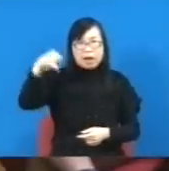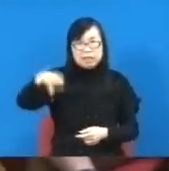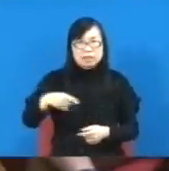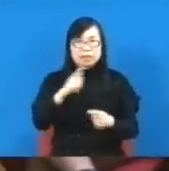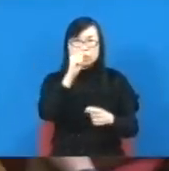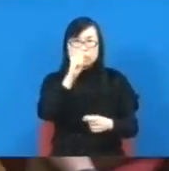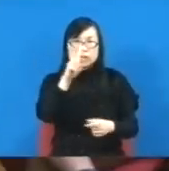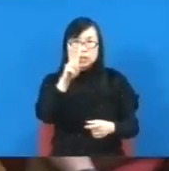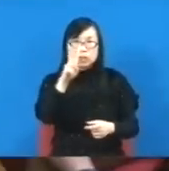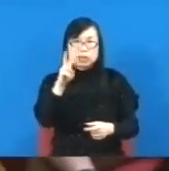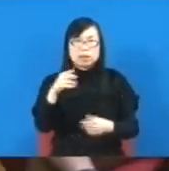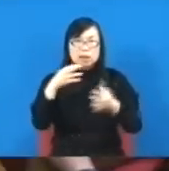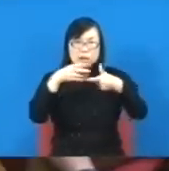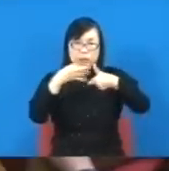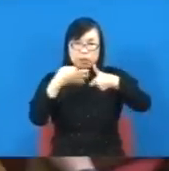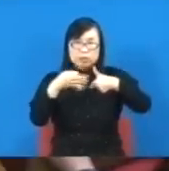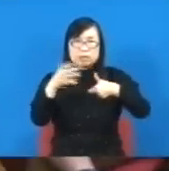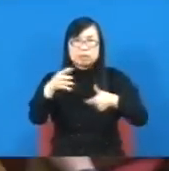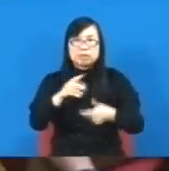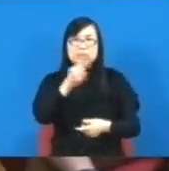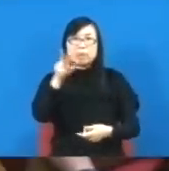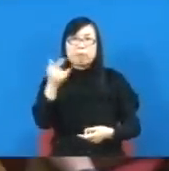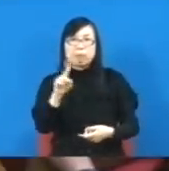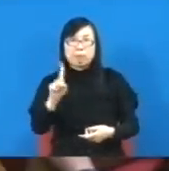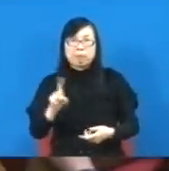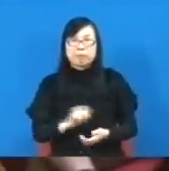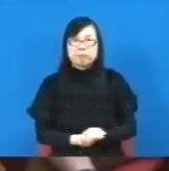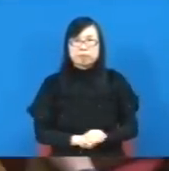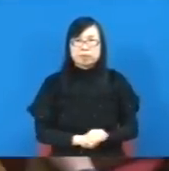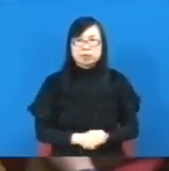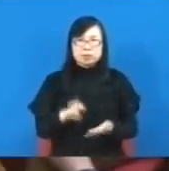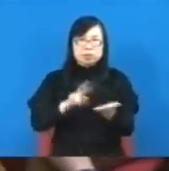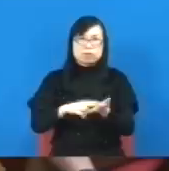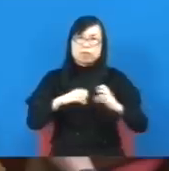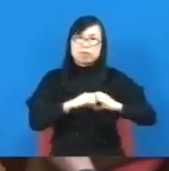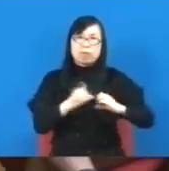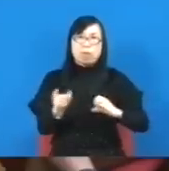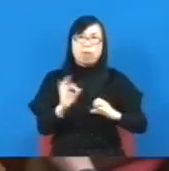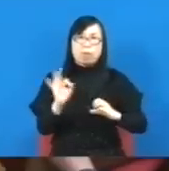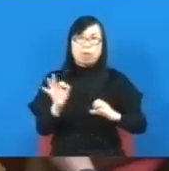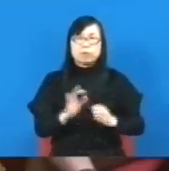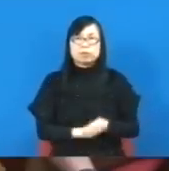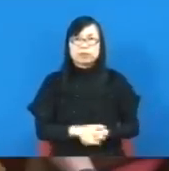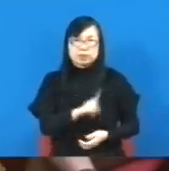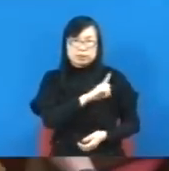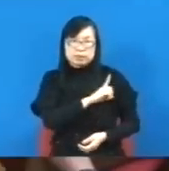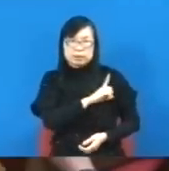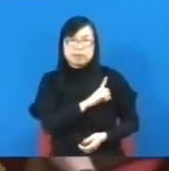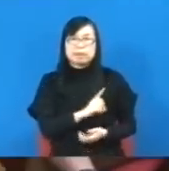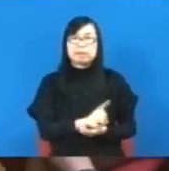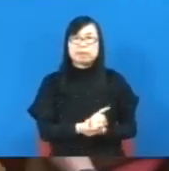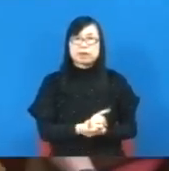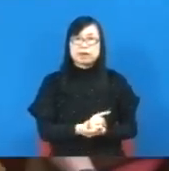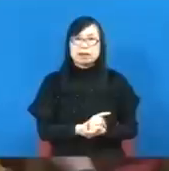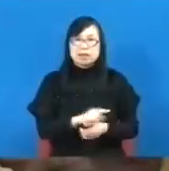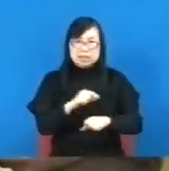點計先？係咪揾200-300嚟為人先？ 啊！ 你睇下佢邊有信心？自己